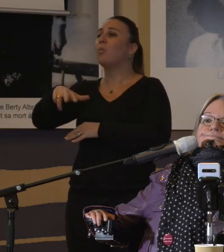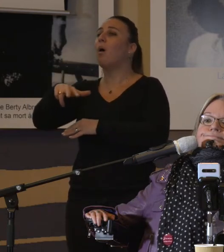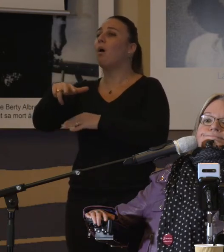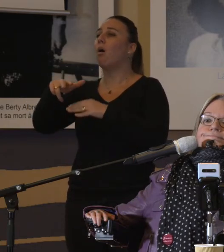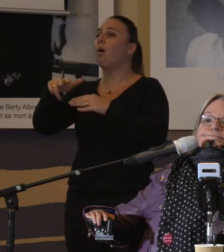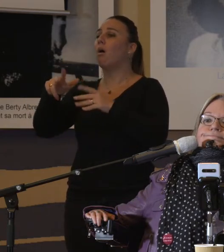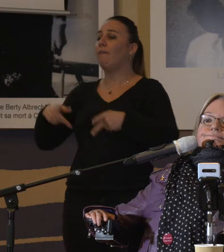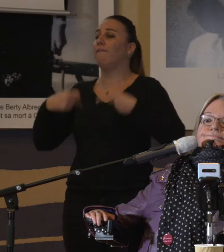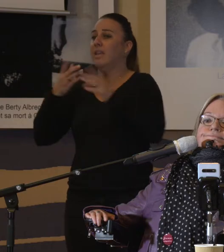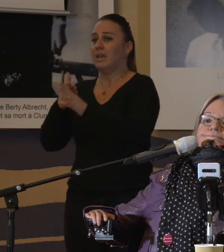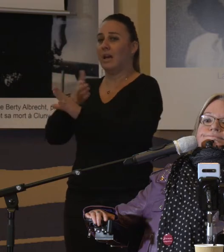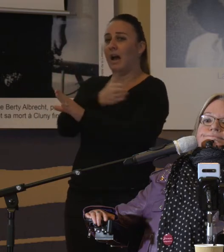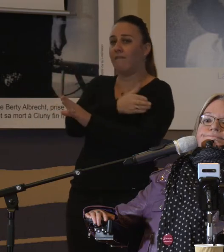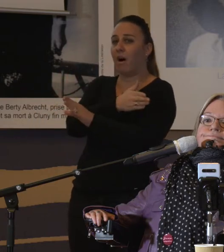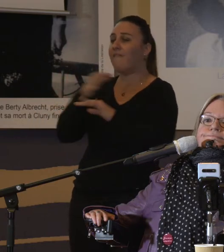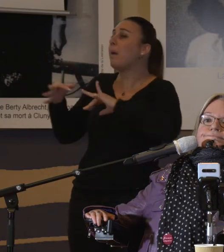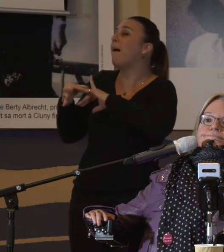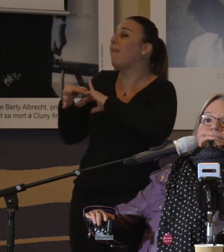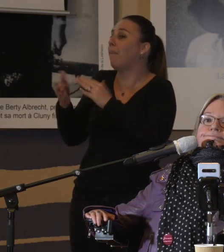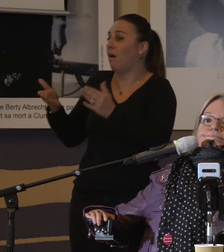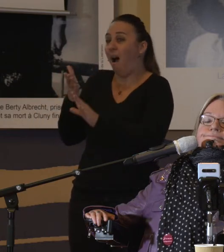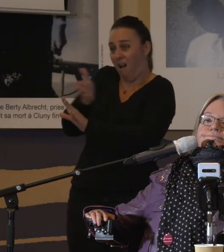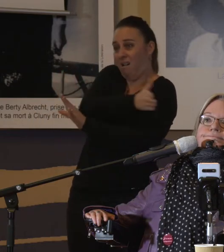que je vive avec ma femme, j'étais